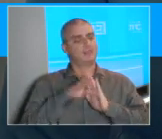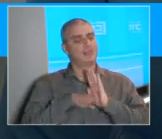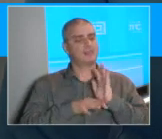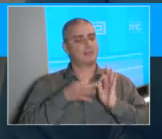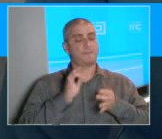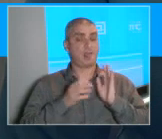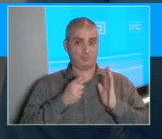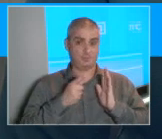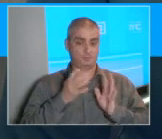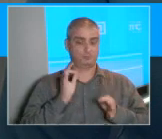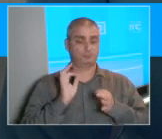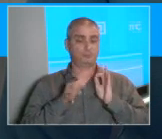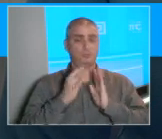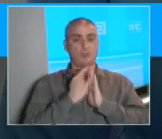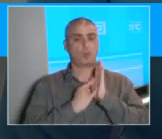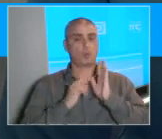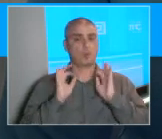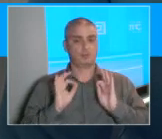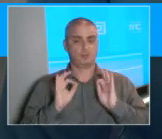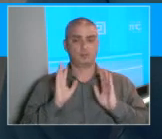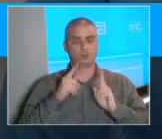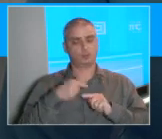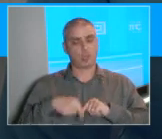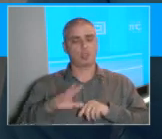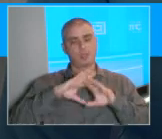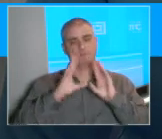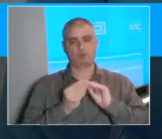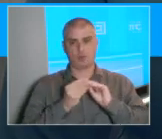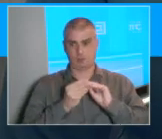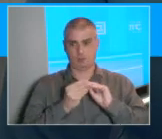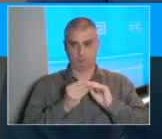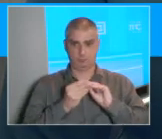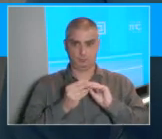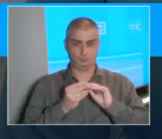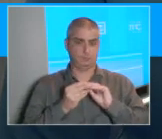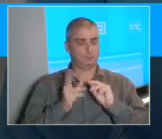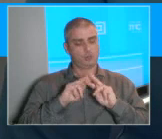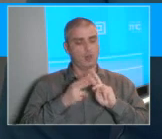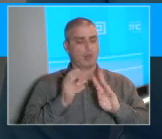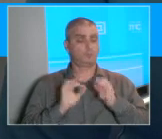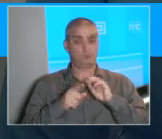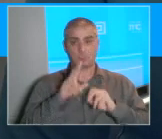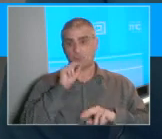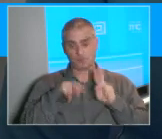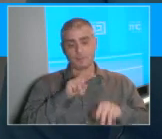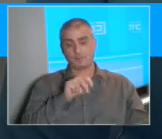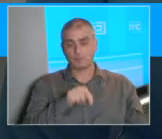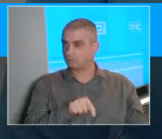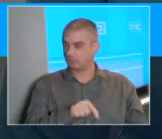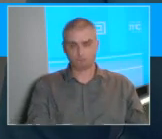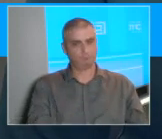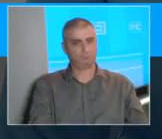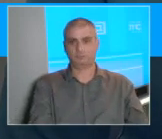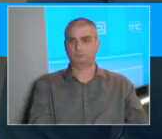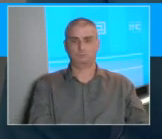משפט פרלמנטרי, משפט חוקתי מוסדי, יש ענף שלם של העולם המשפטי שעוסק בדבר הזה, אין